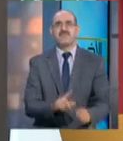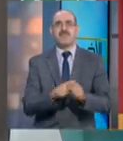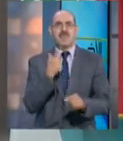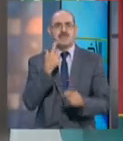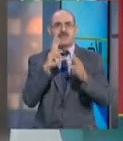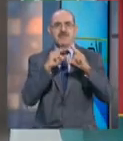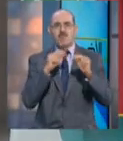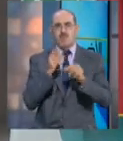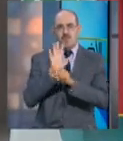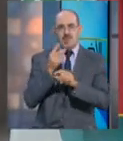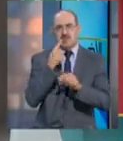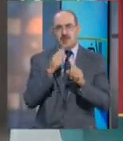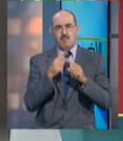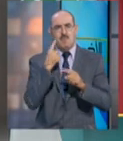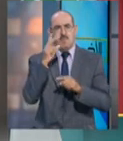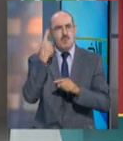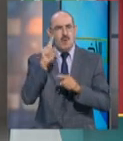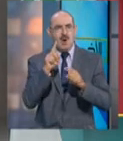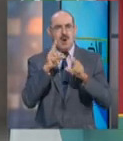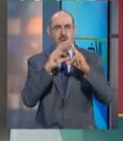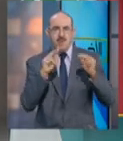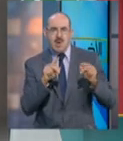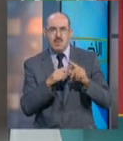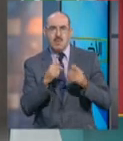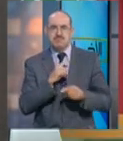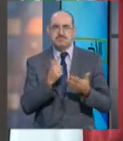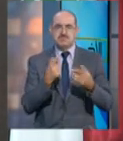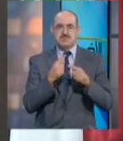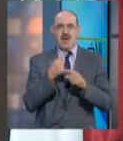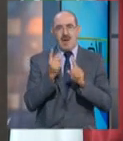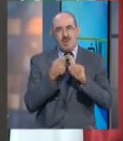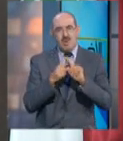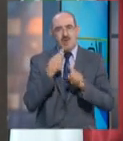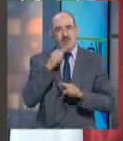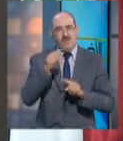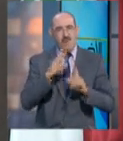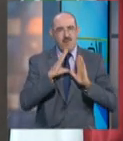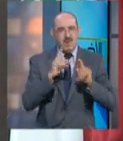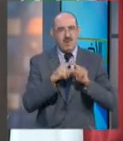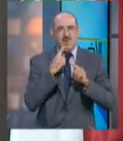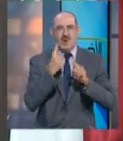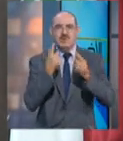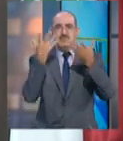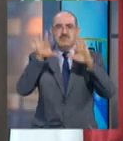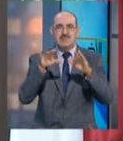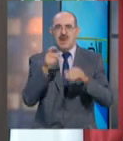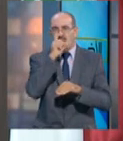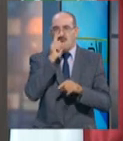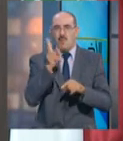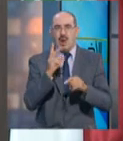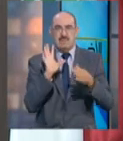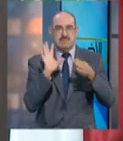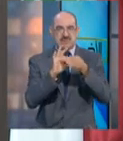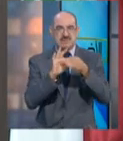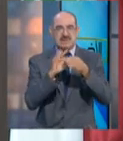بشكل إيجابي جدا على لبنان في هذه المرحلة، ومن الضروري تواجدنا مع كل الدول العربية اليوم في تعاون كبير بين